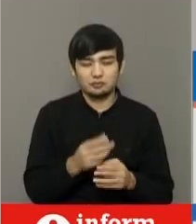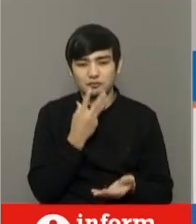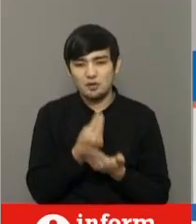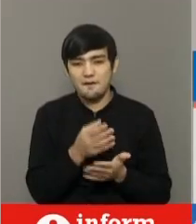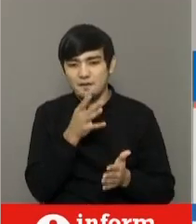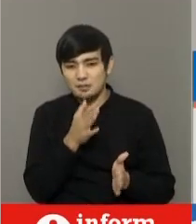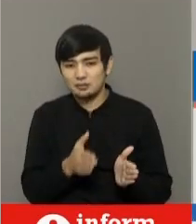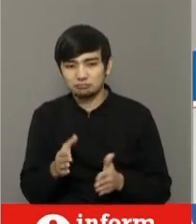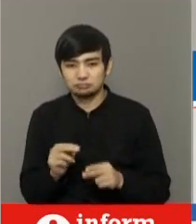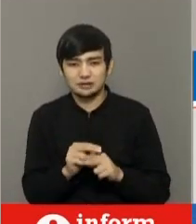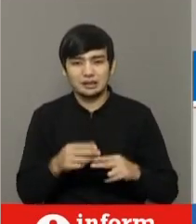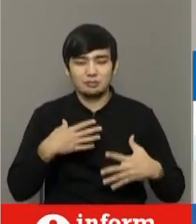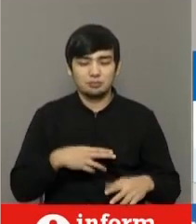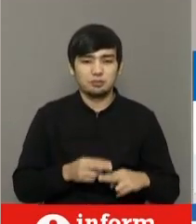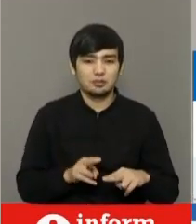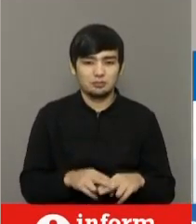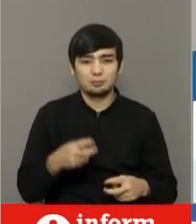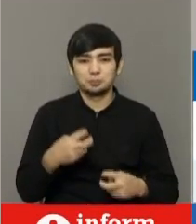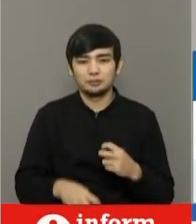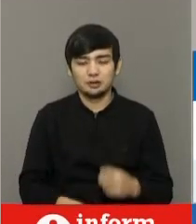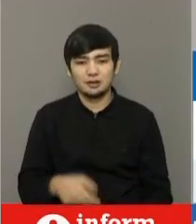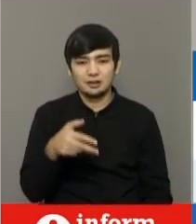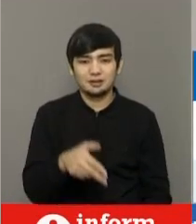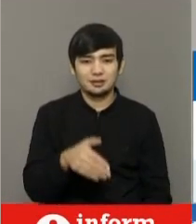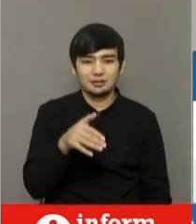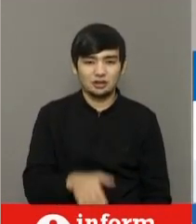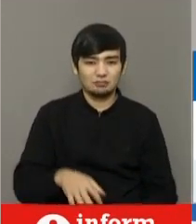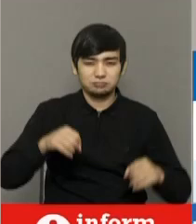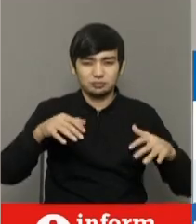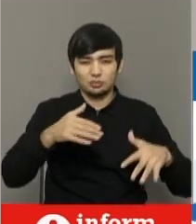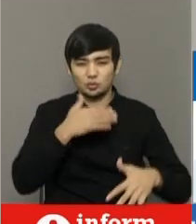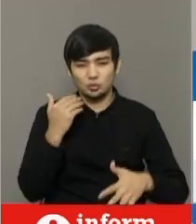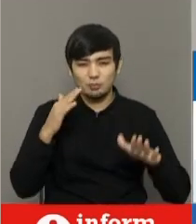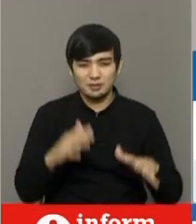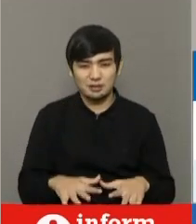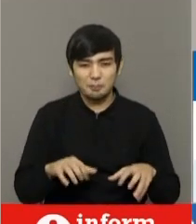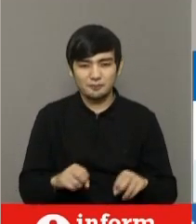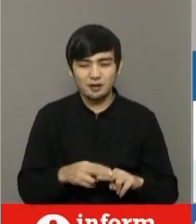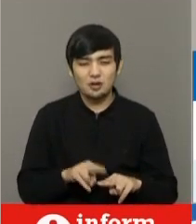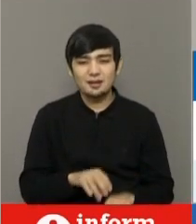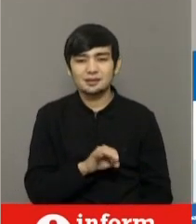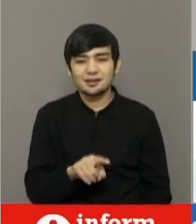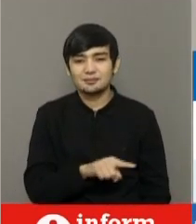Было выявлено порядком 3000 негорящих светоточек. Из них